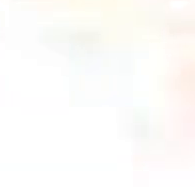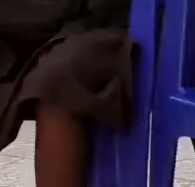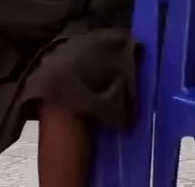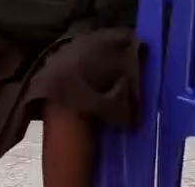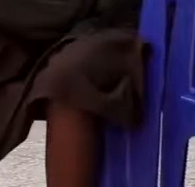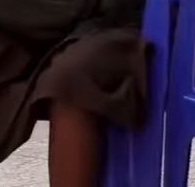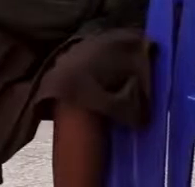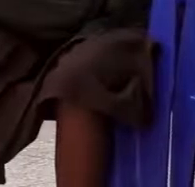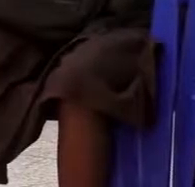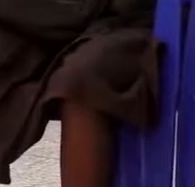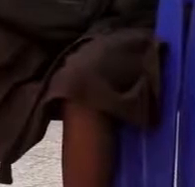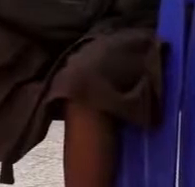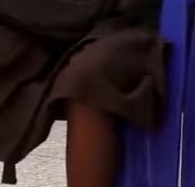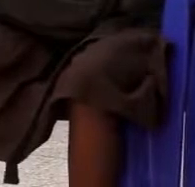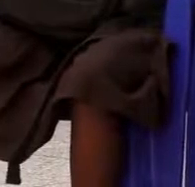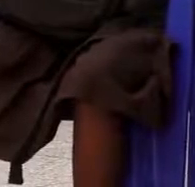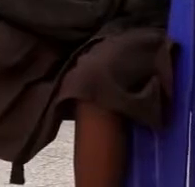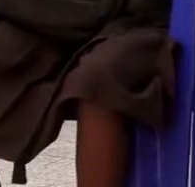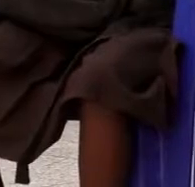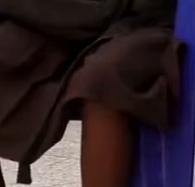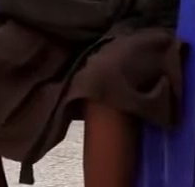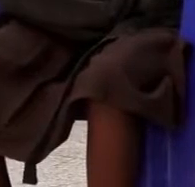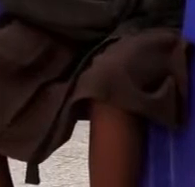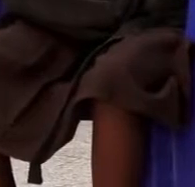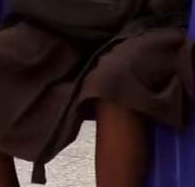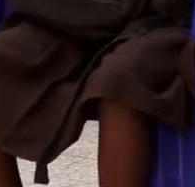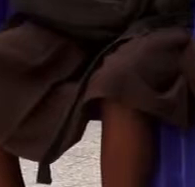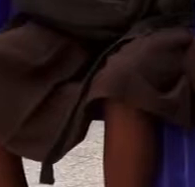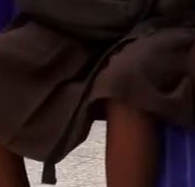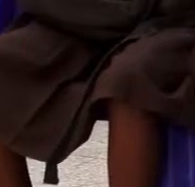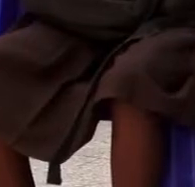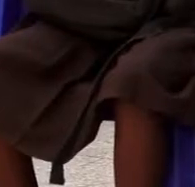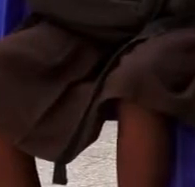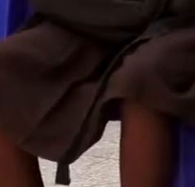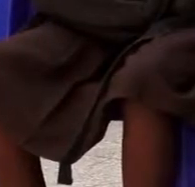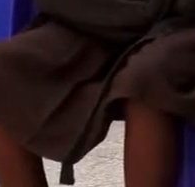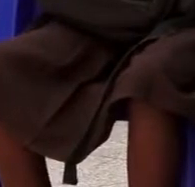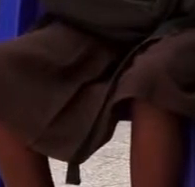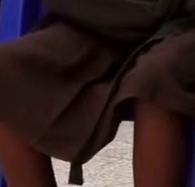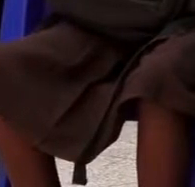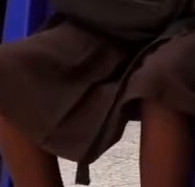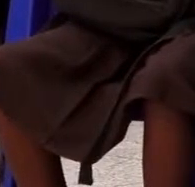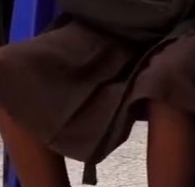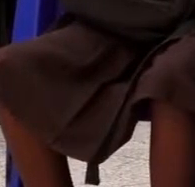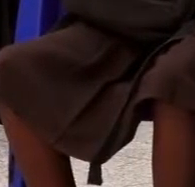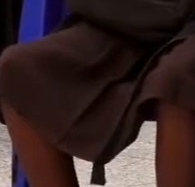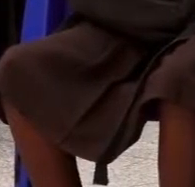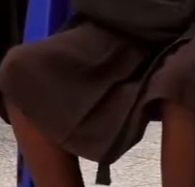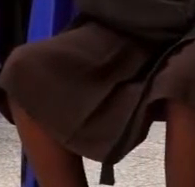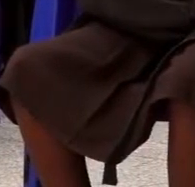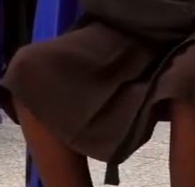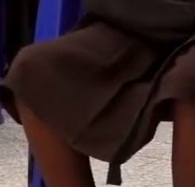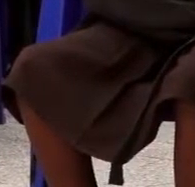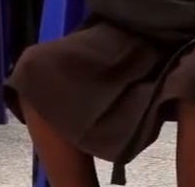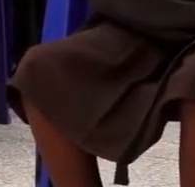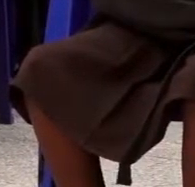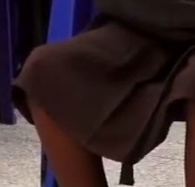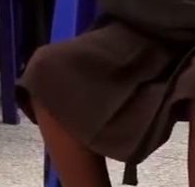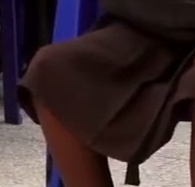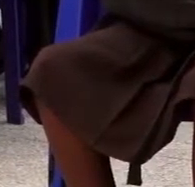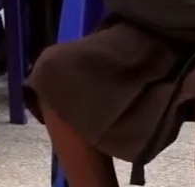Unajua nilishangaa, sijawahi weza kuona mtu ana mwendo wa kasi namna hiyo lakini ajui anakokwenda. Wewe nikwambia jioni ya